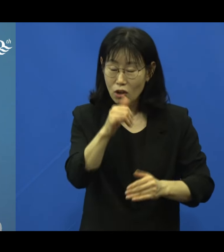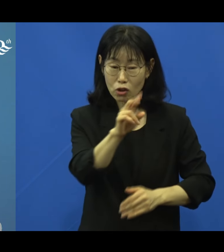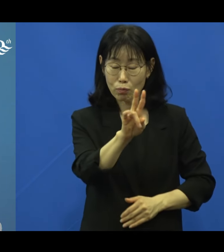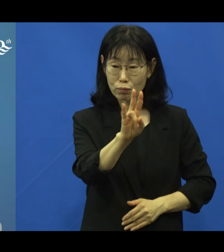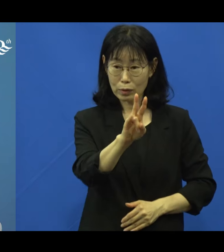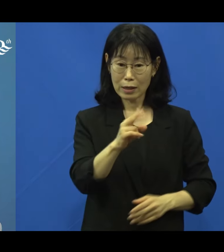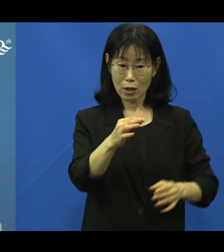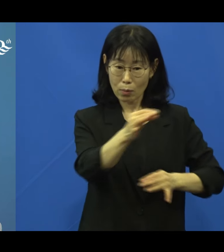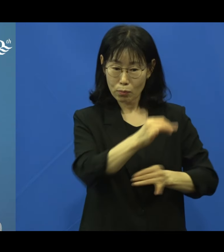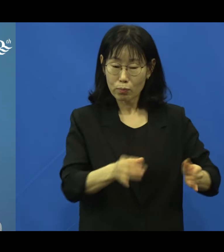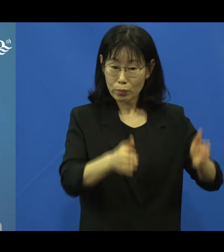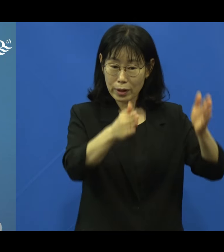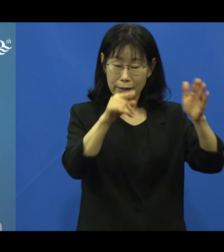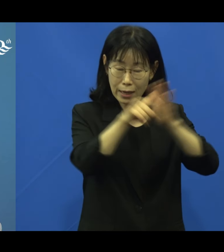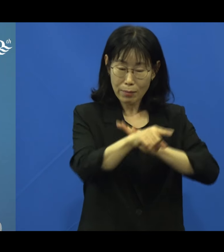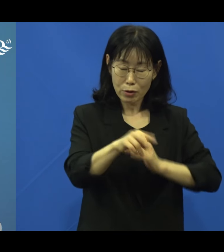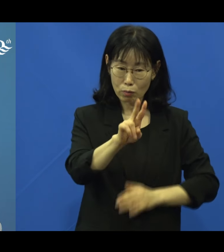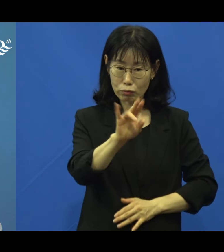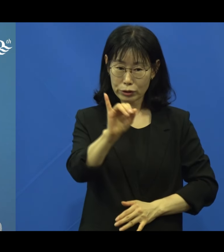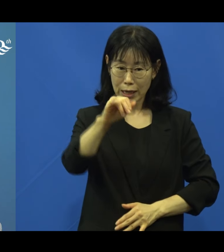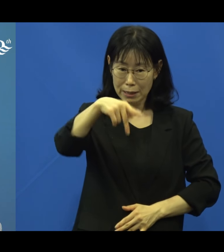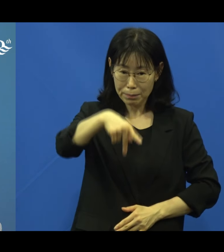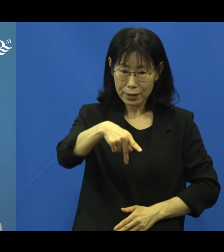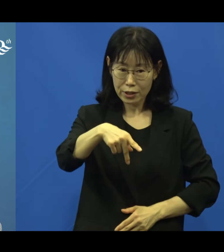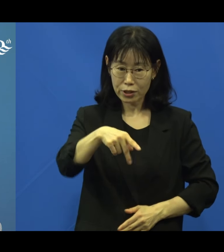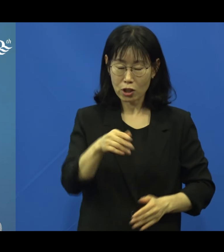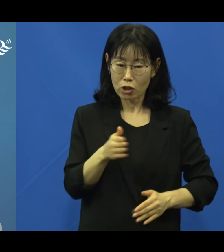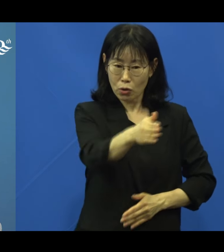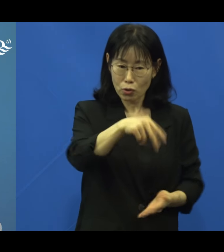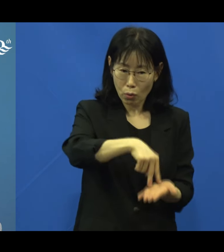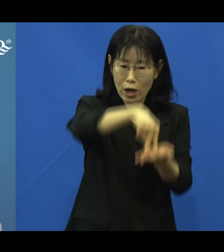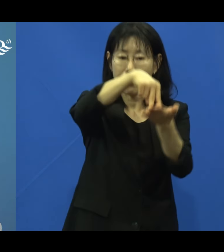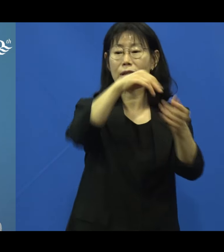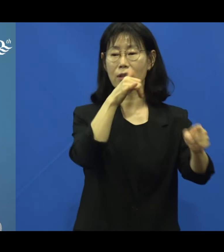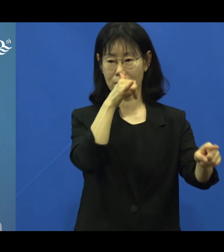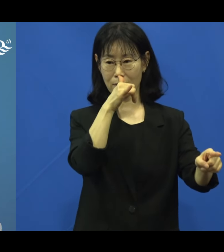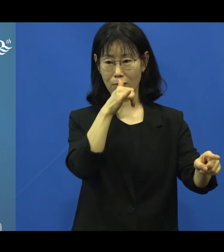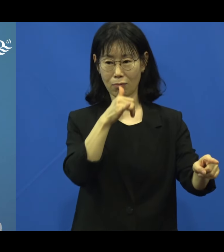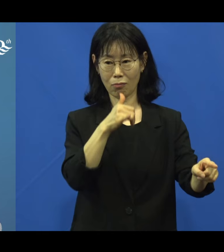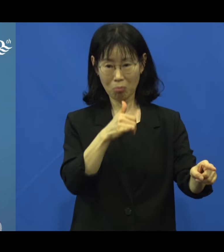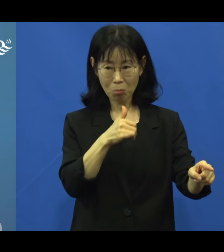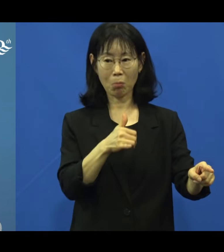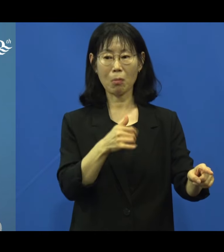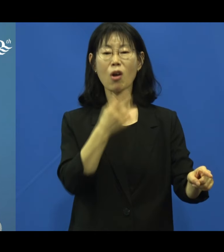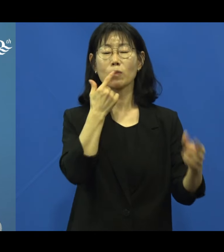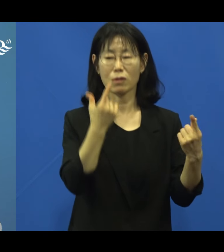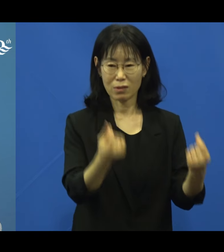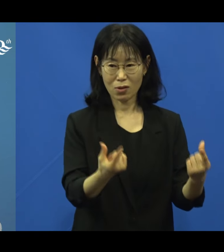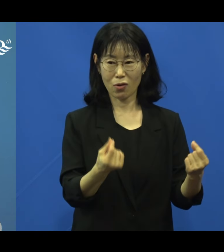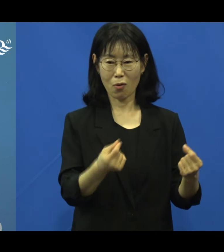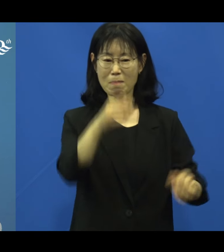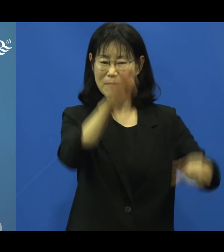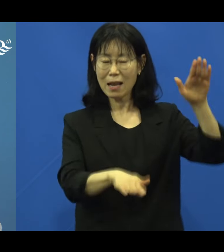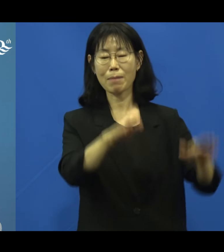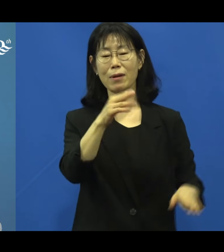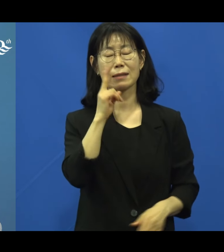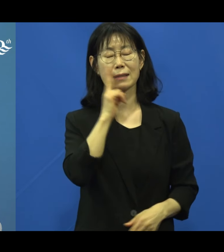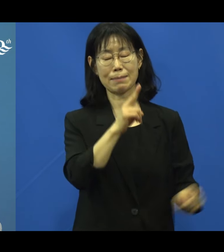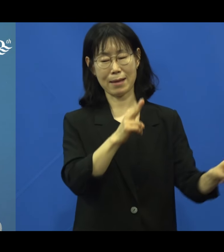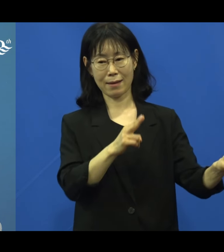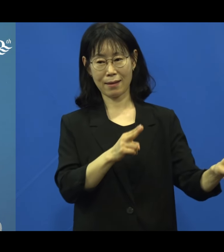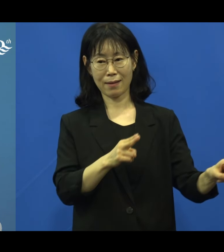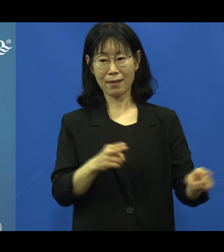뭐 어디든지 클래스가 있잖아요, 여러분. 그게 다 만족시켜주면서 돈을 버는 거잖아요. 이게 자본주의고 상업주의잖아요. 근데